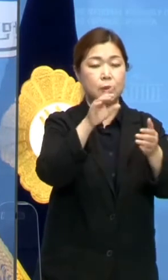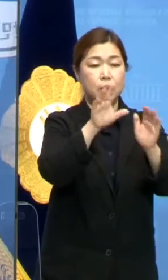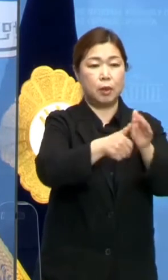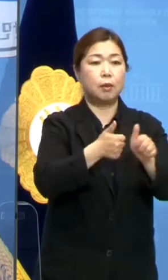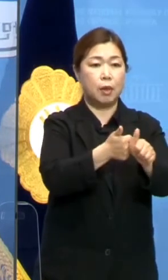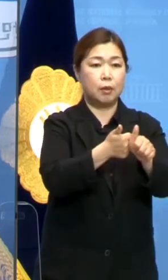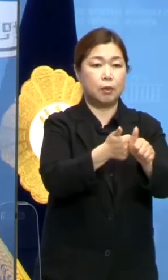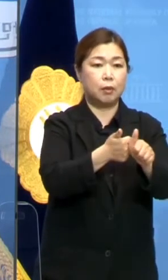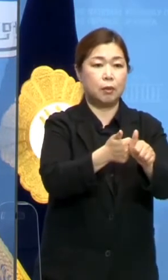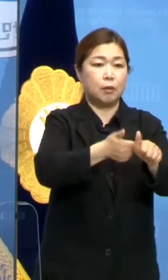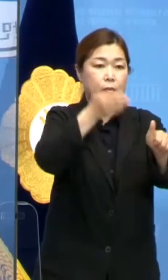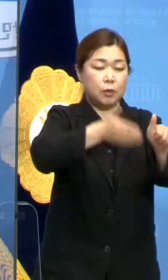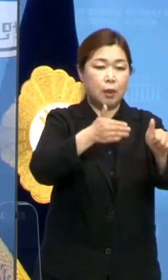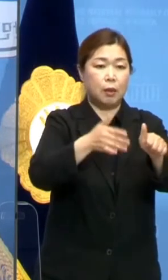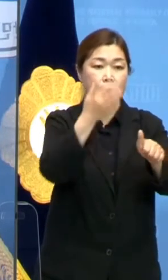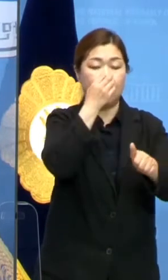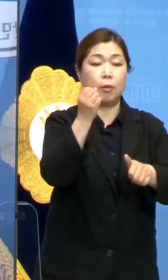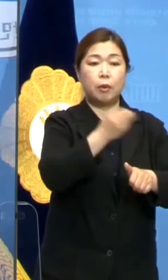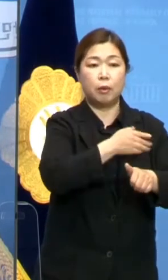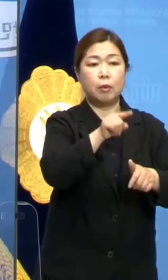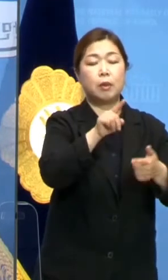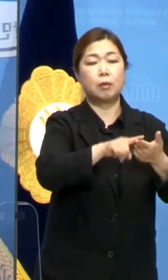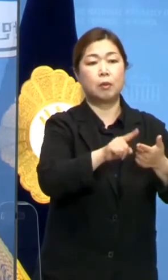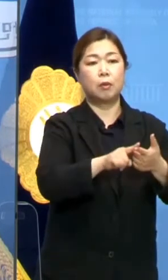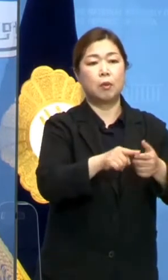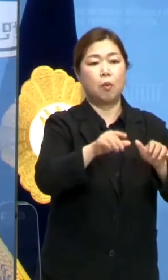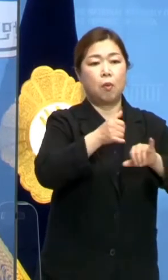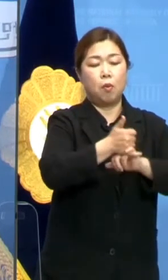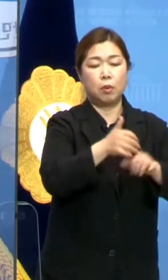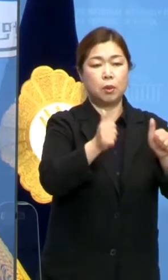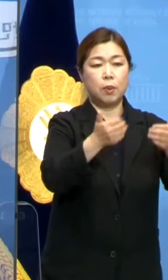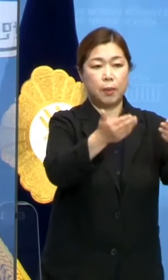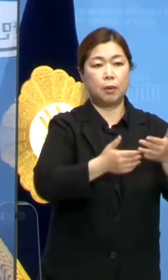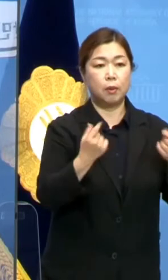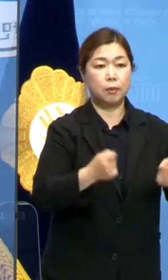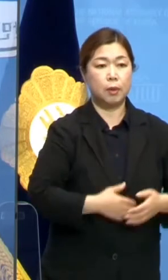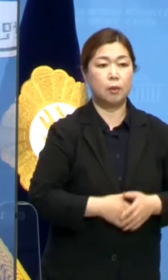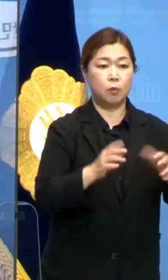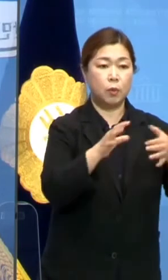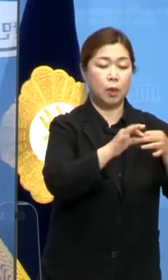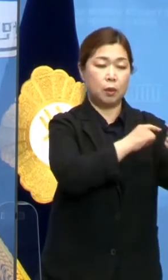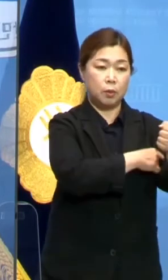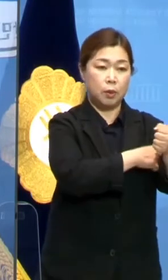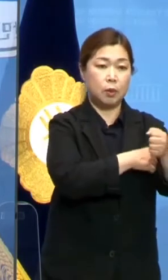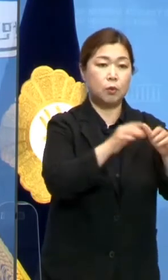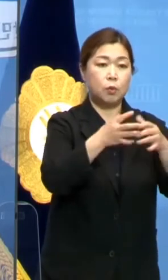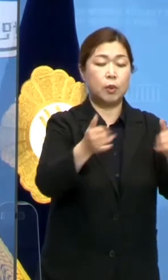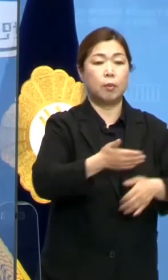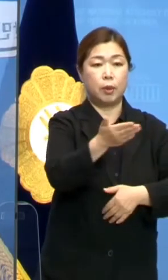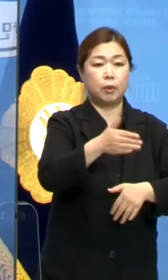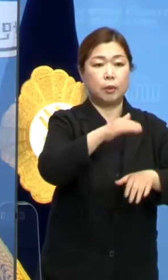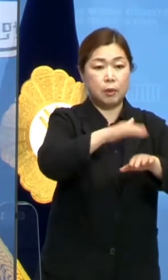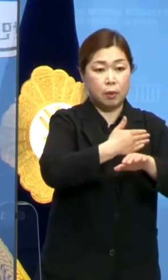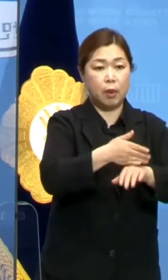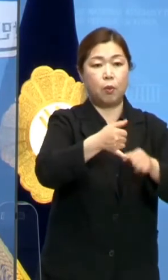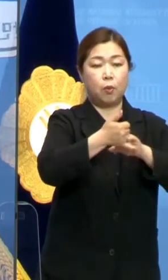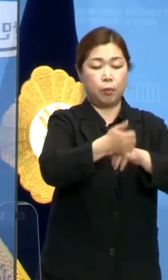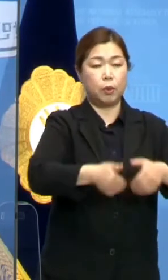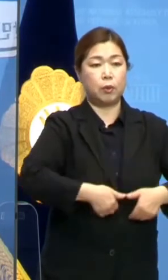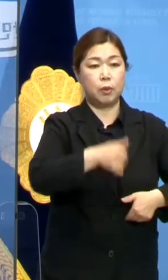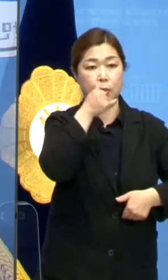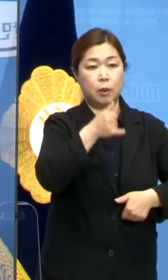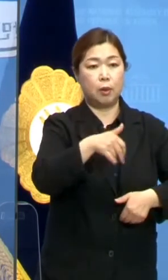정당은 반드시 심판받을 것입니다. 국민의힘은 국민 앞에 진심 어린 사과를 해야 합니다.